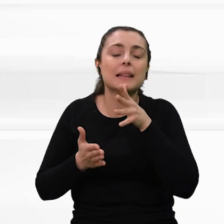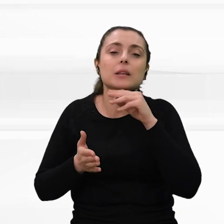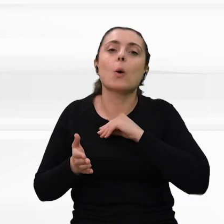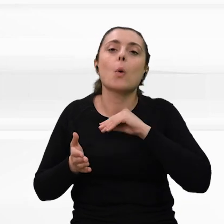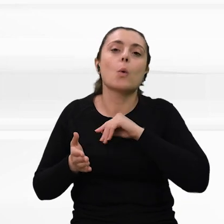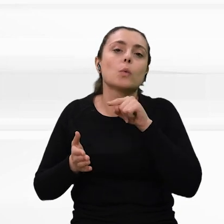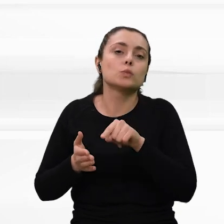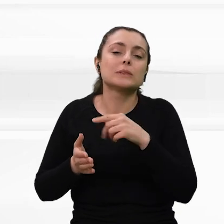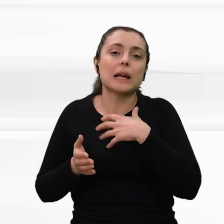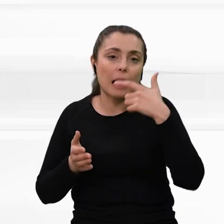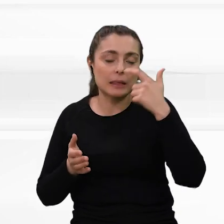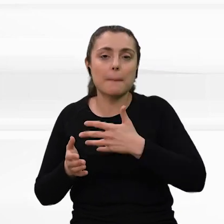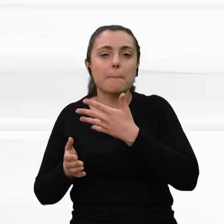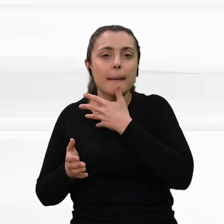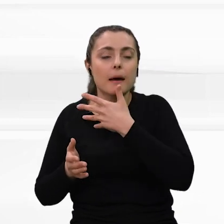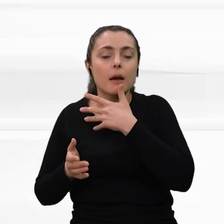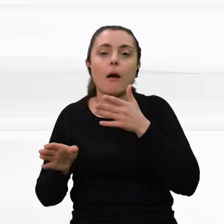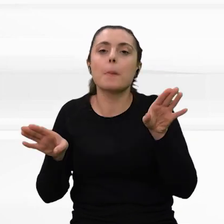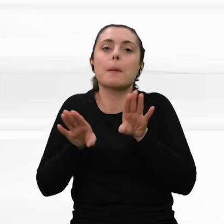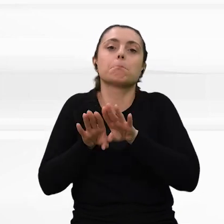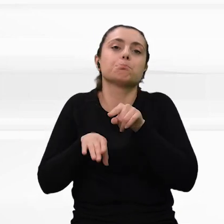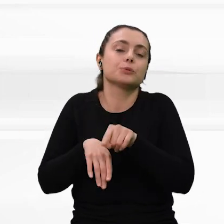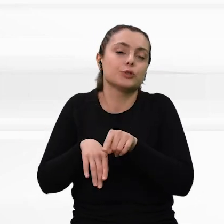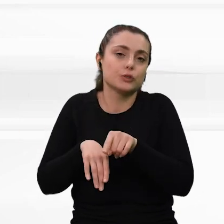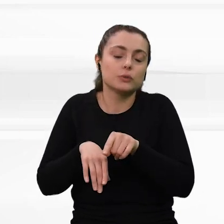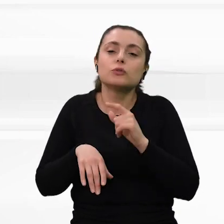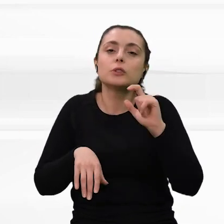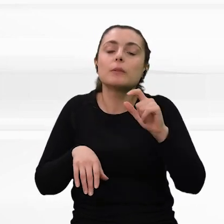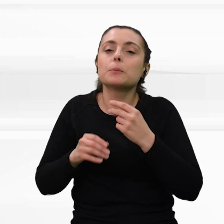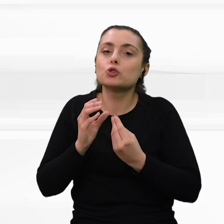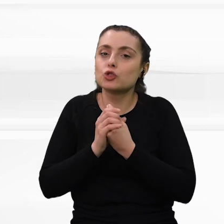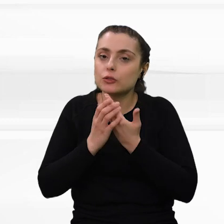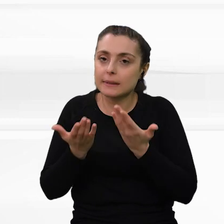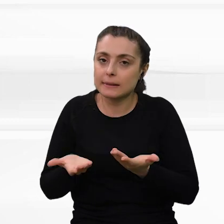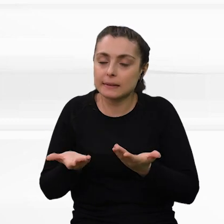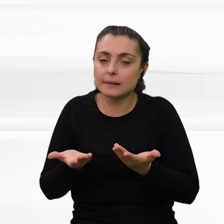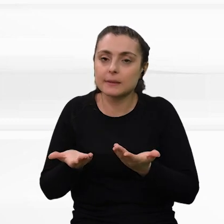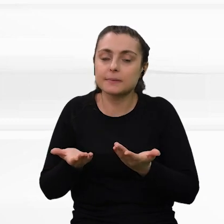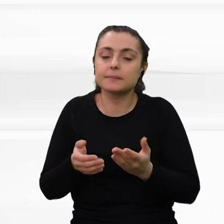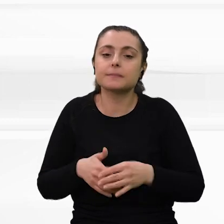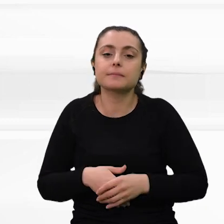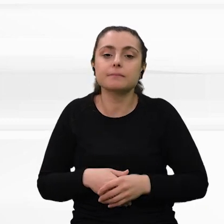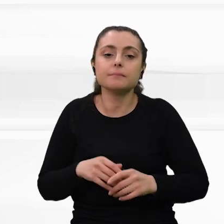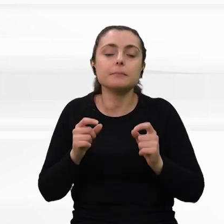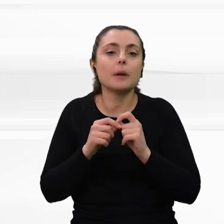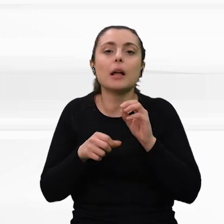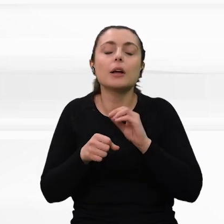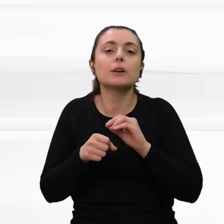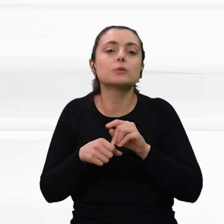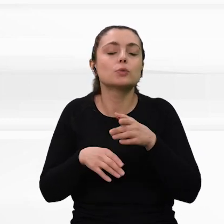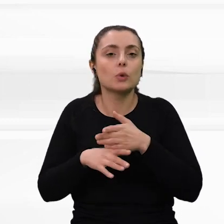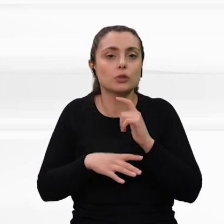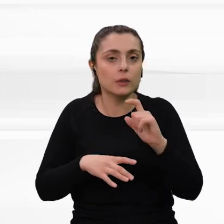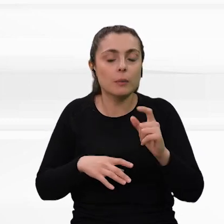şeyi bildiğini sanıyorsun yani kendini bilgiye kapatmışsın cevabınız çıktı arkadaşlar B seçeneği